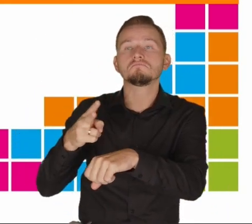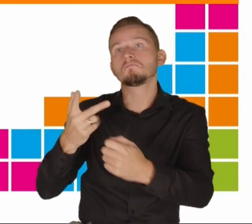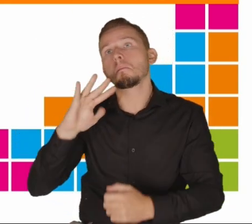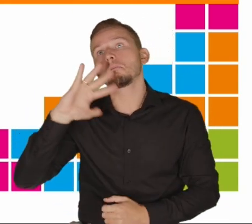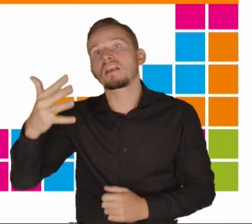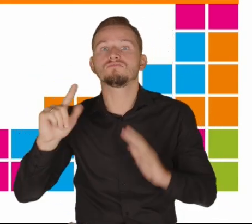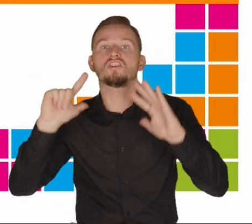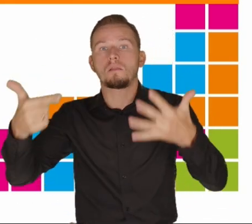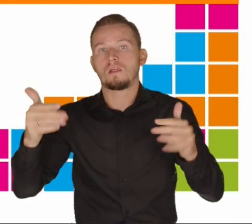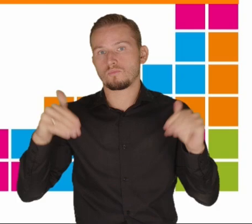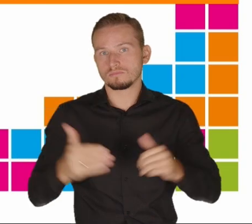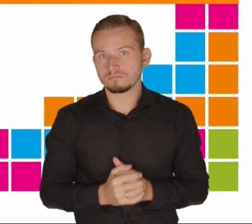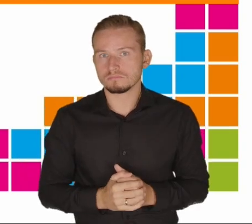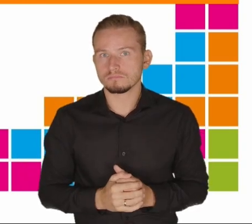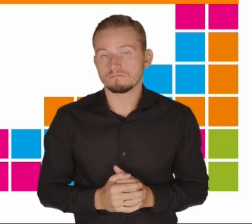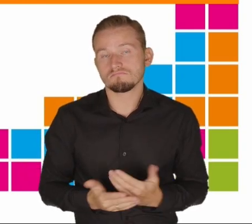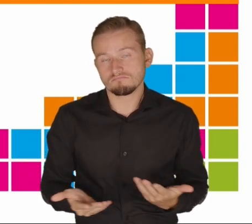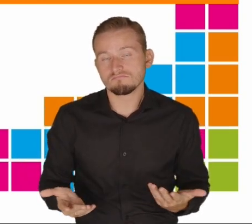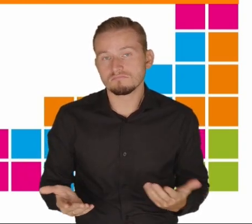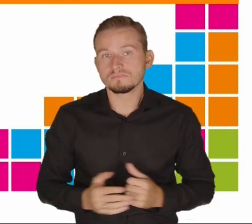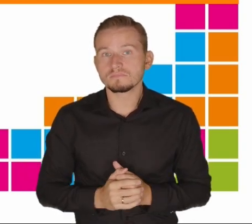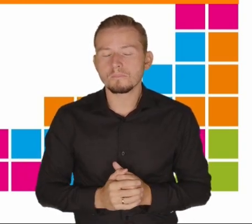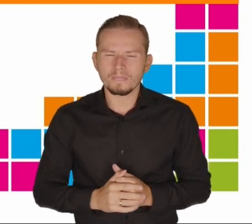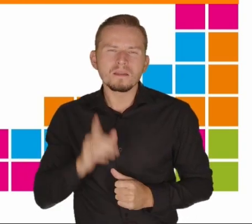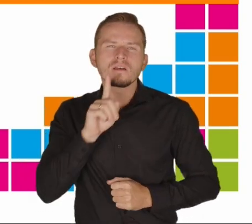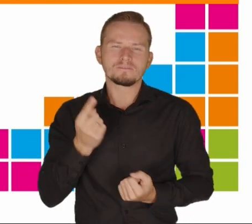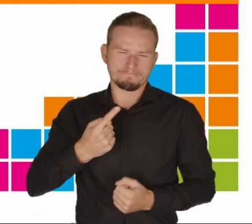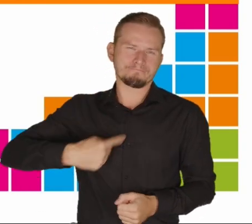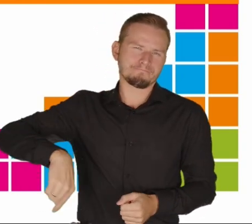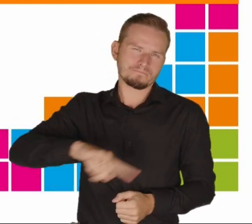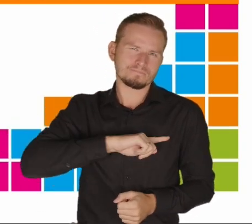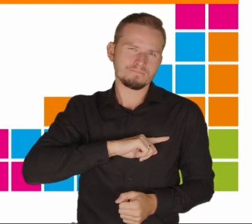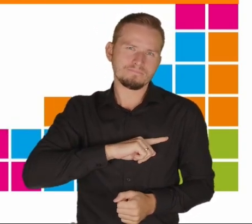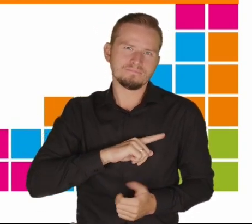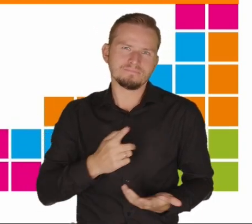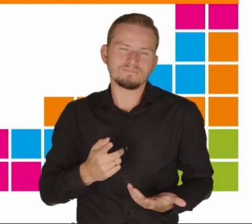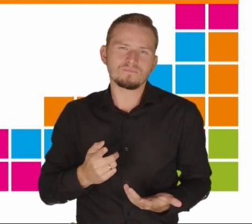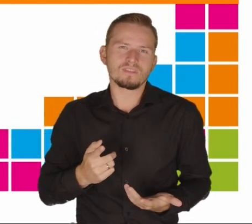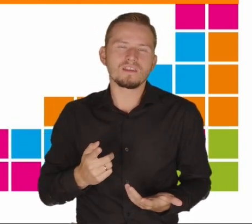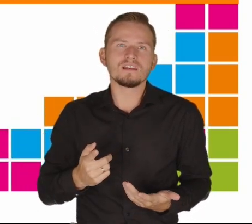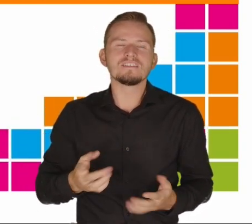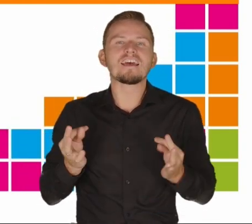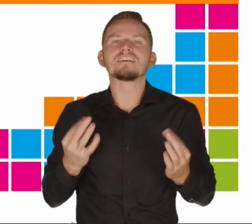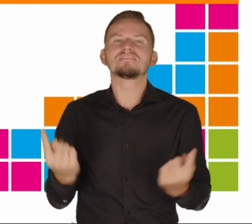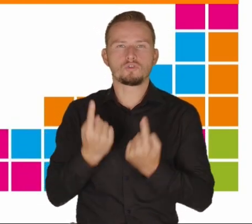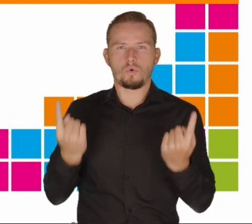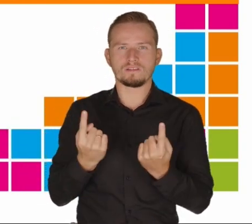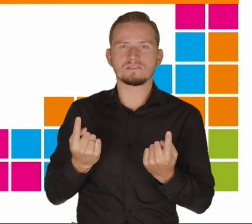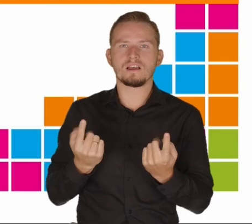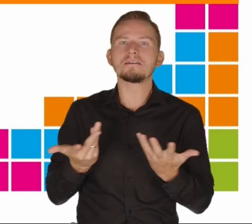lat. Czyli, że my w gruncie rzeczy jesteśmy, też była o tym już dzisiaj mowa, w takiej sytuacji, w której młodzi